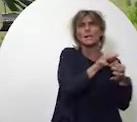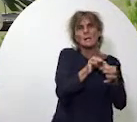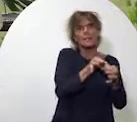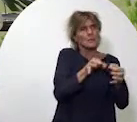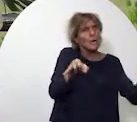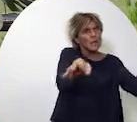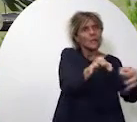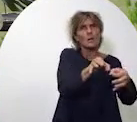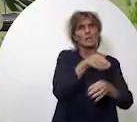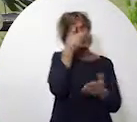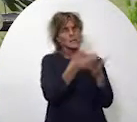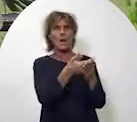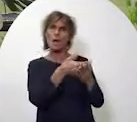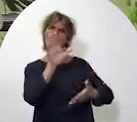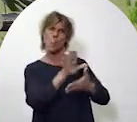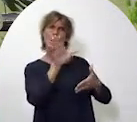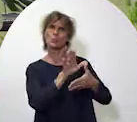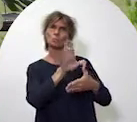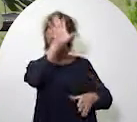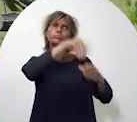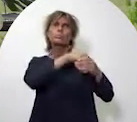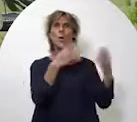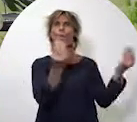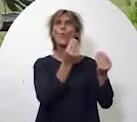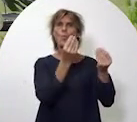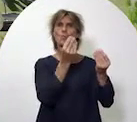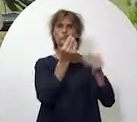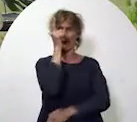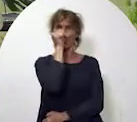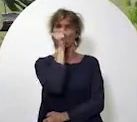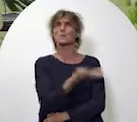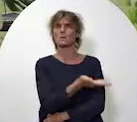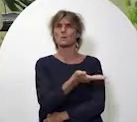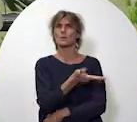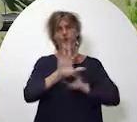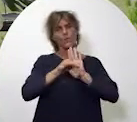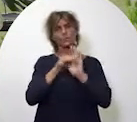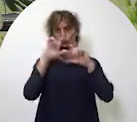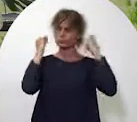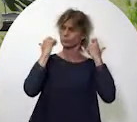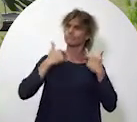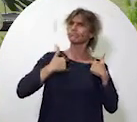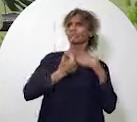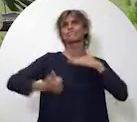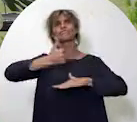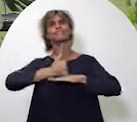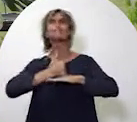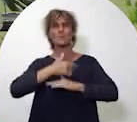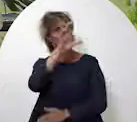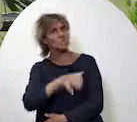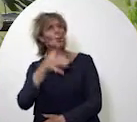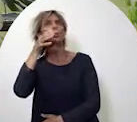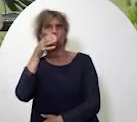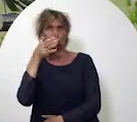territoriale et la place de la guadeloupe au sein de la république dans la fonction qui est la mienne en